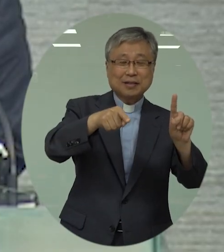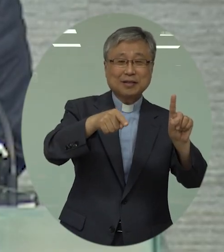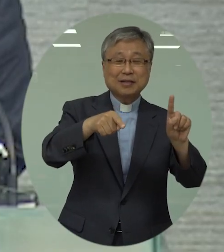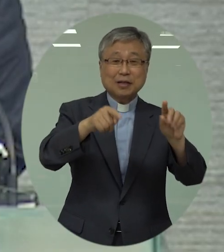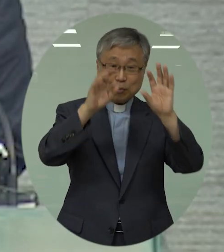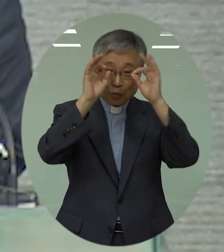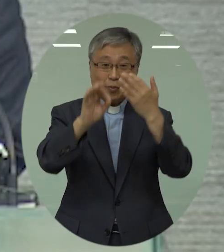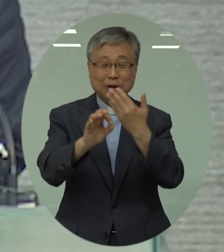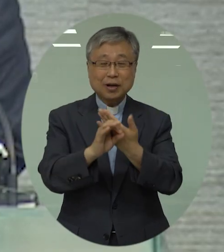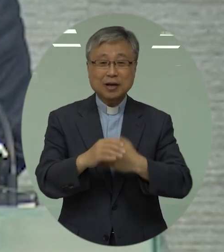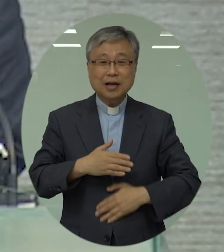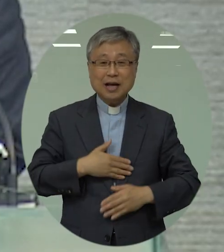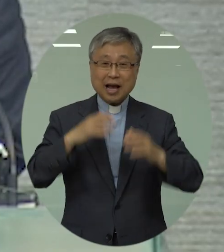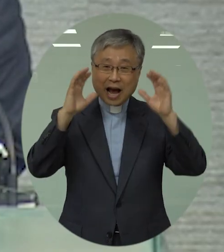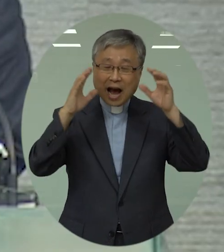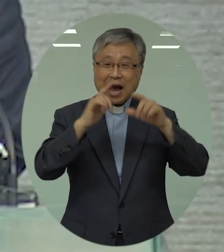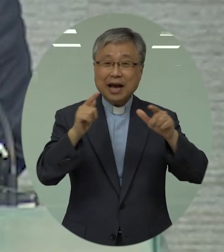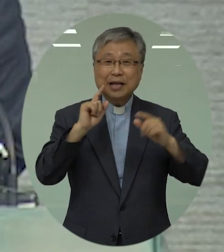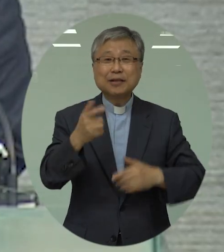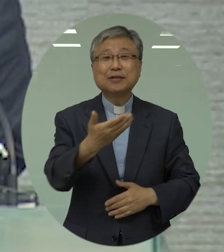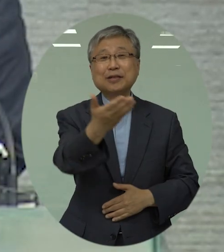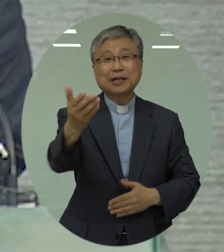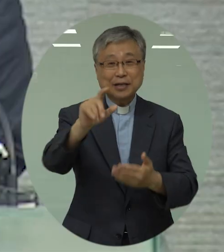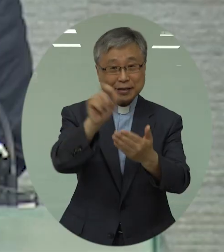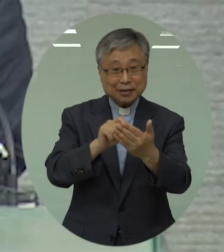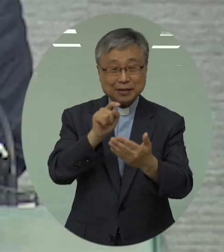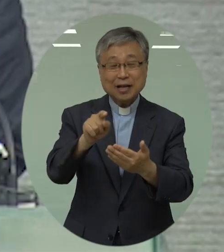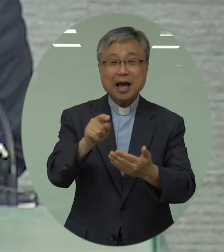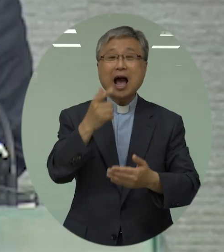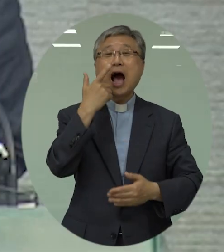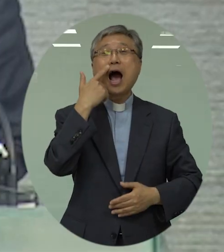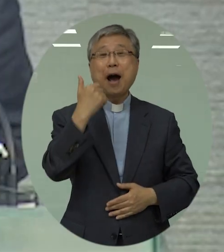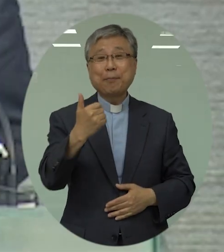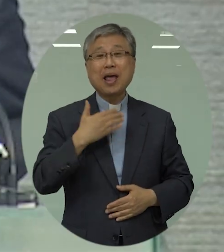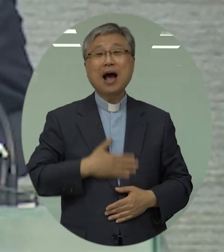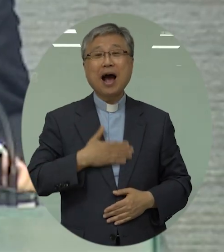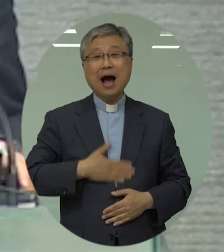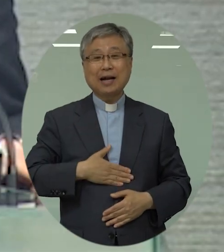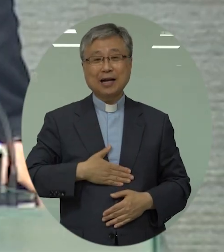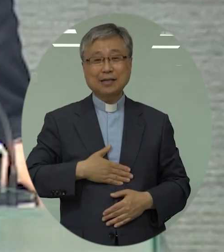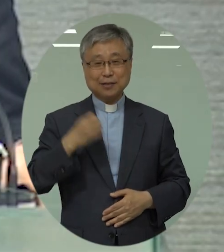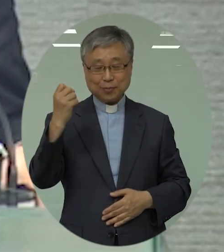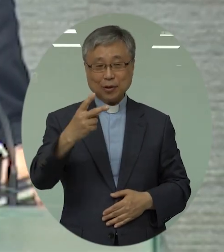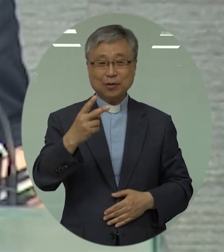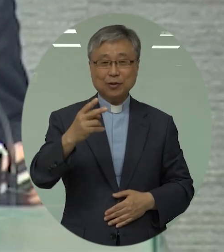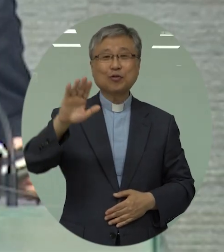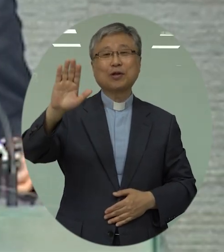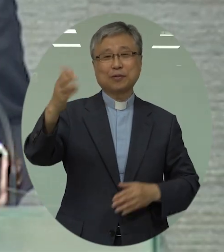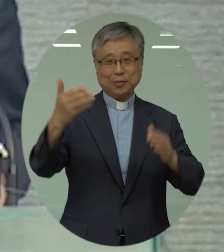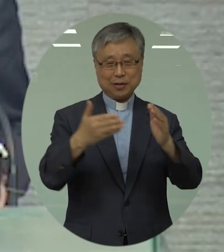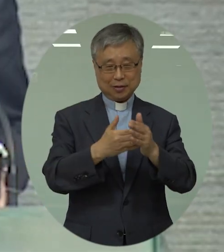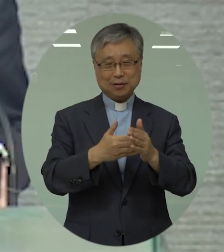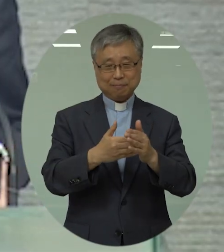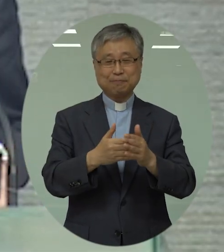읽어보세요. 시작. 아이들아 내가 너에게 쓴 것은 너희가 아버지를 알았으며. 네, 됐어요.